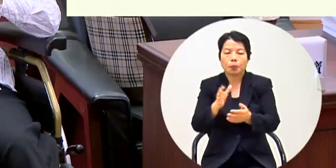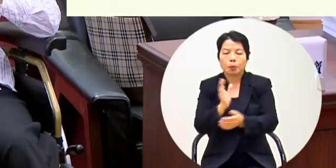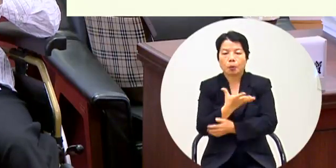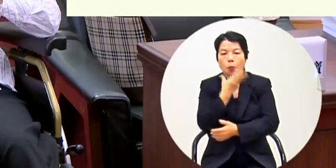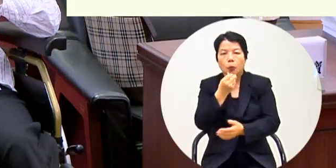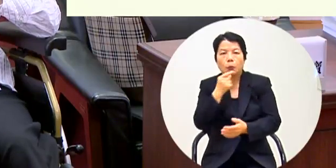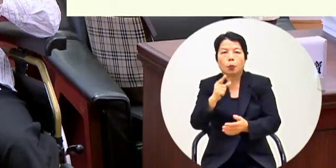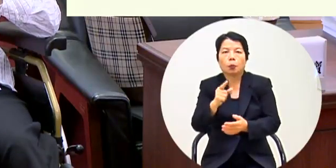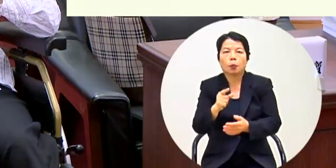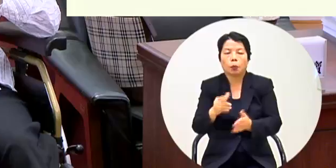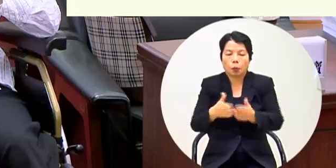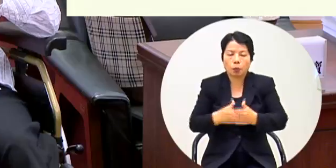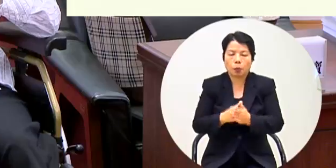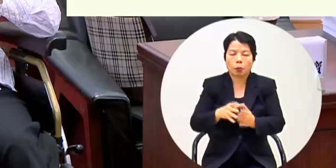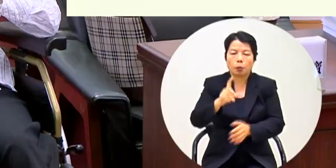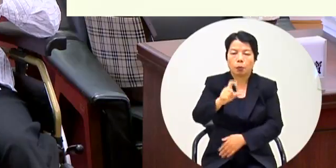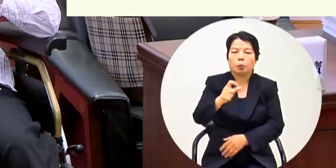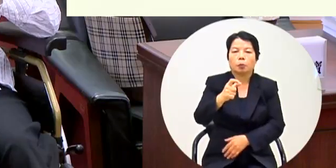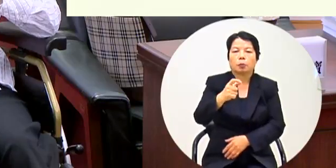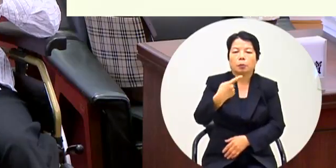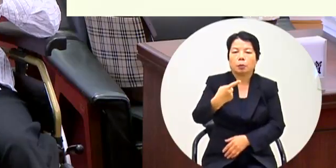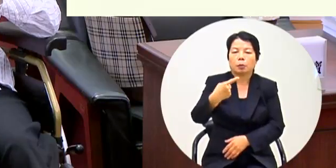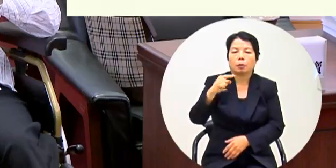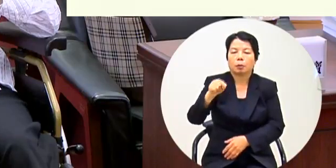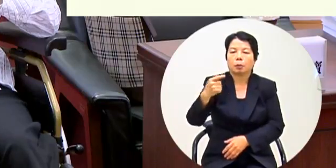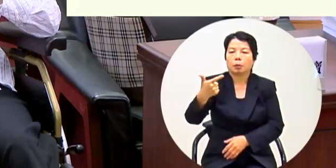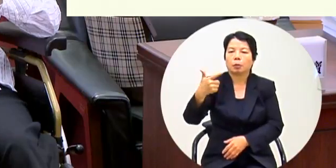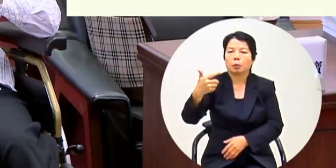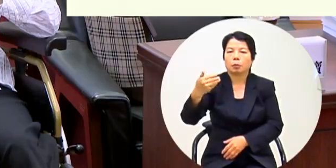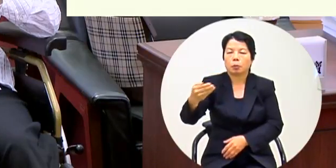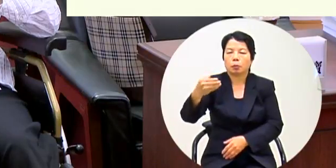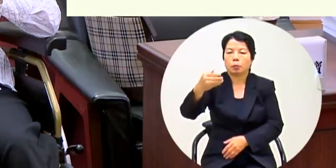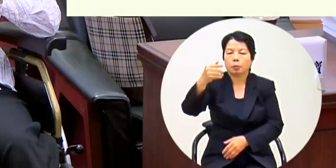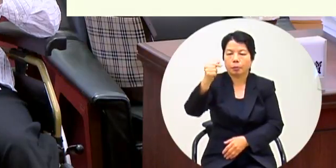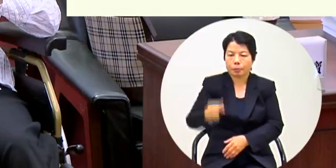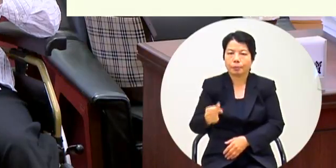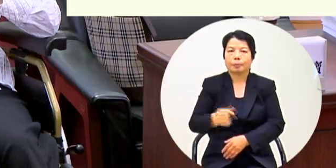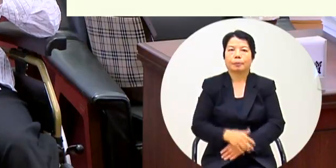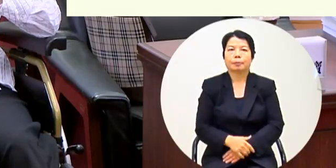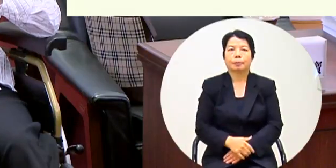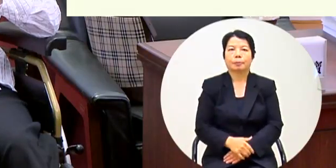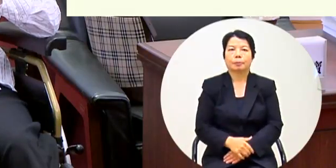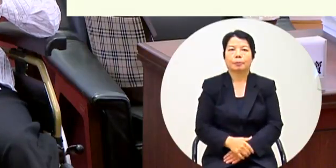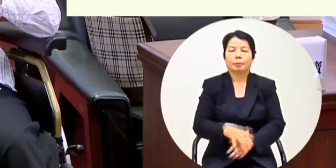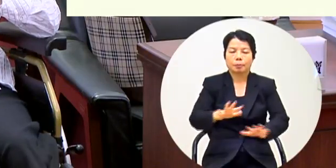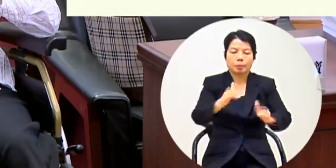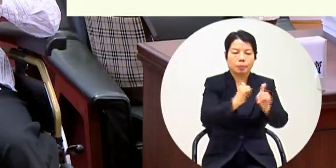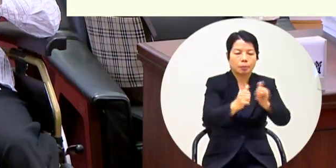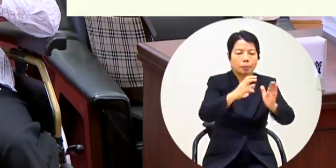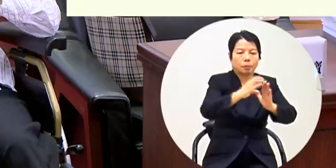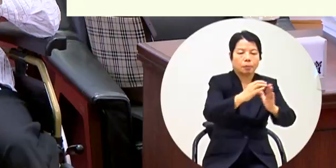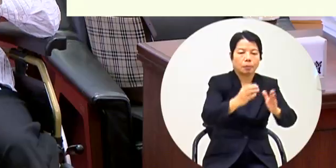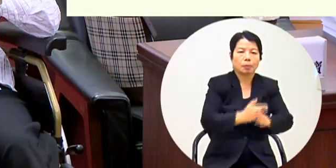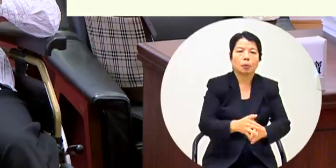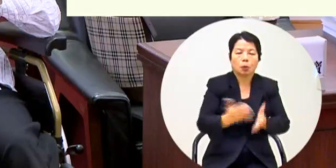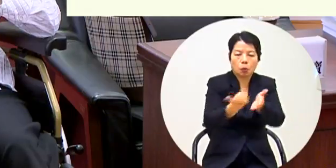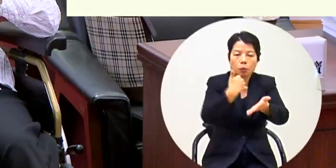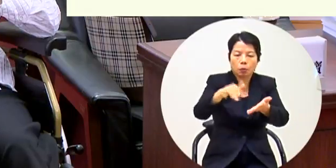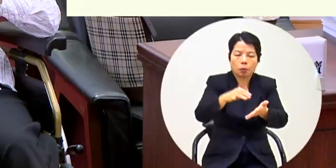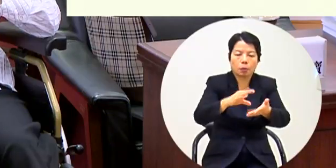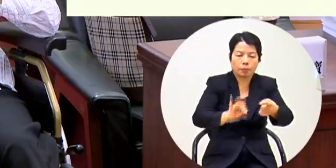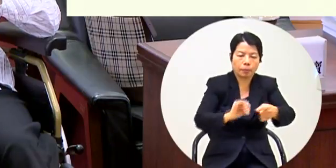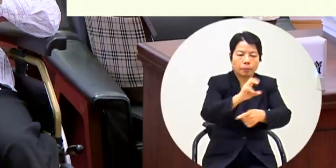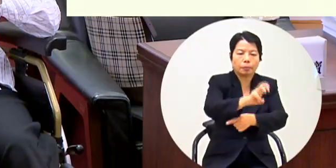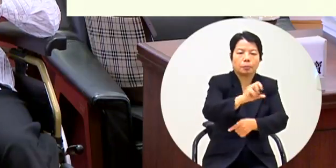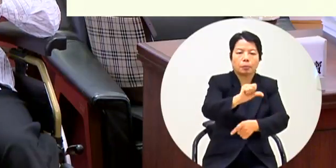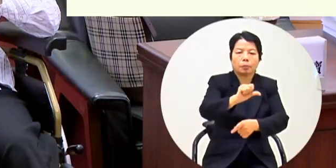61.69亿。那这61.69亿呢，占我们社会局总预算的 35.5%。 所以我们知道呢，我